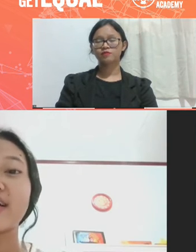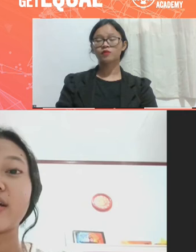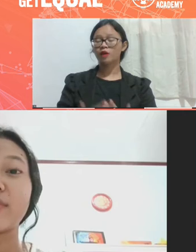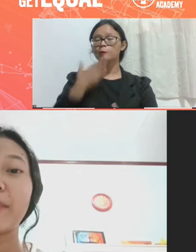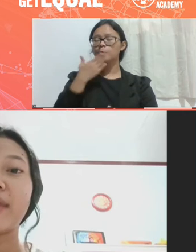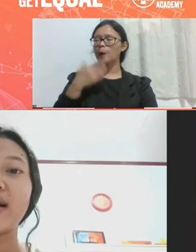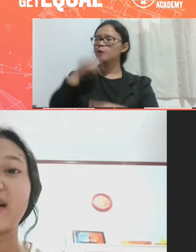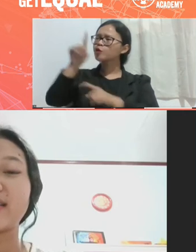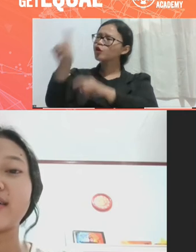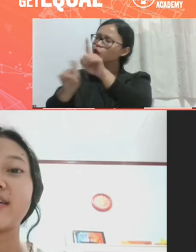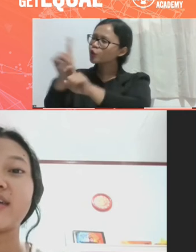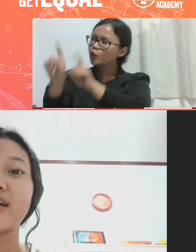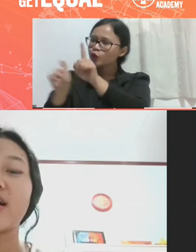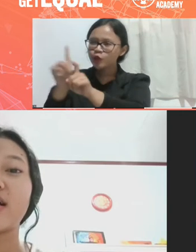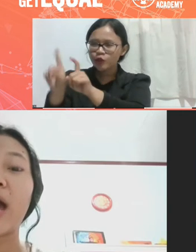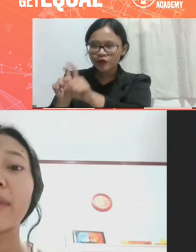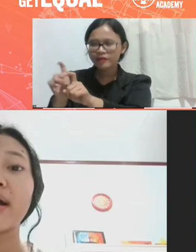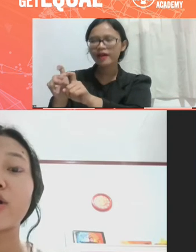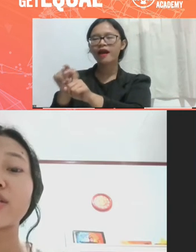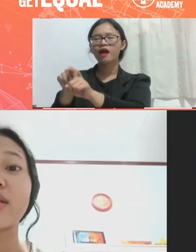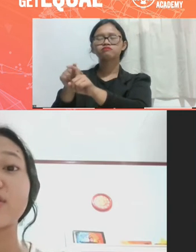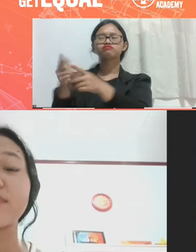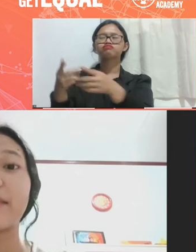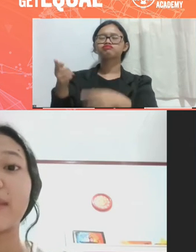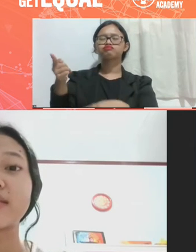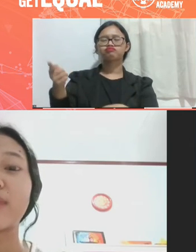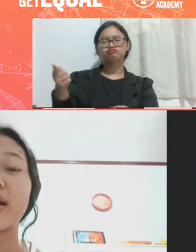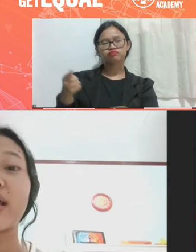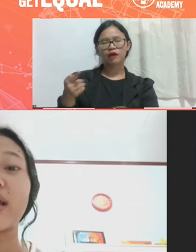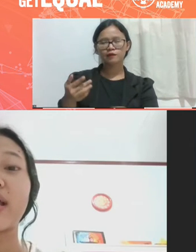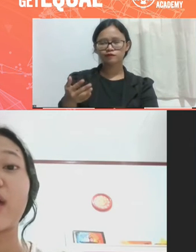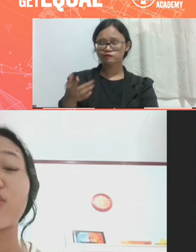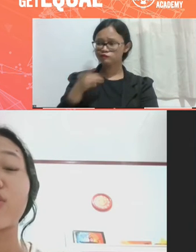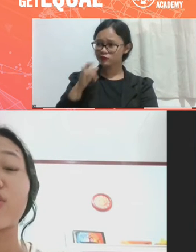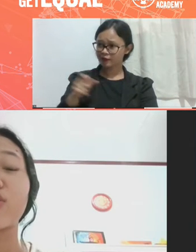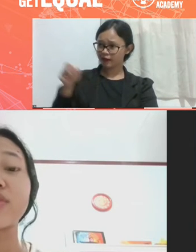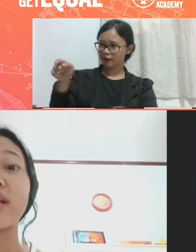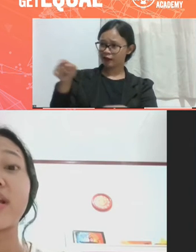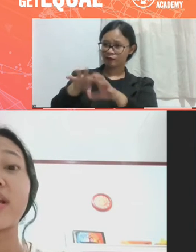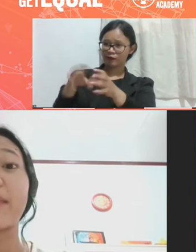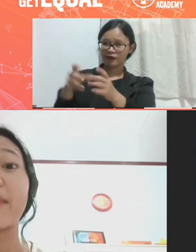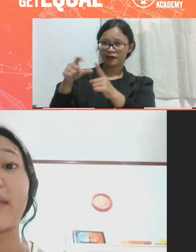tanya-tanya ke Bapak, apa kontribusi Bapak sebagai anggota